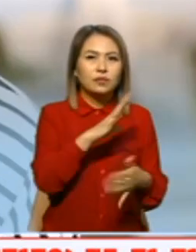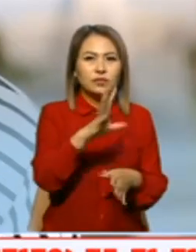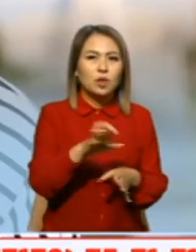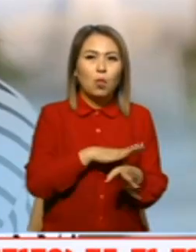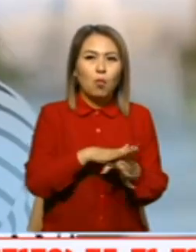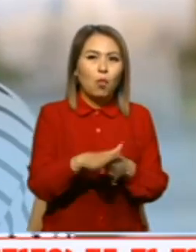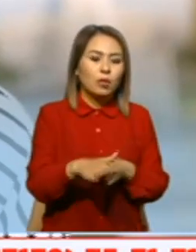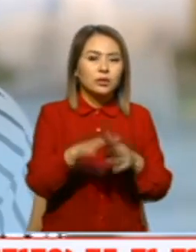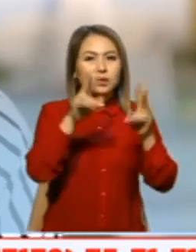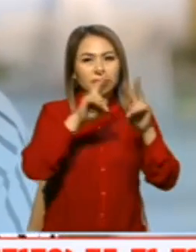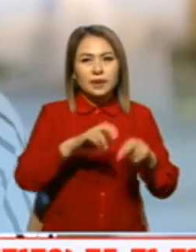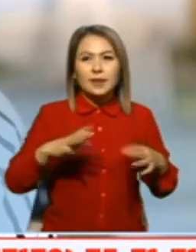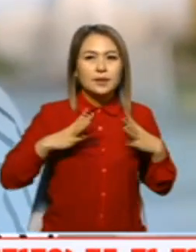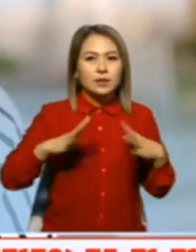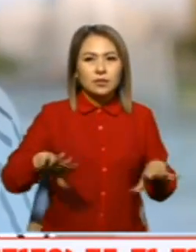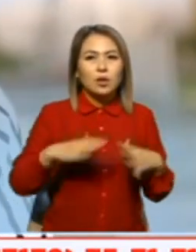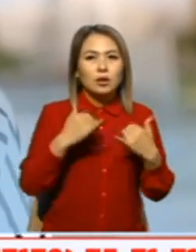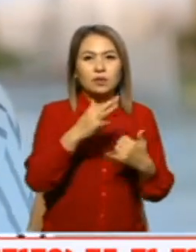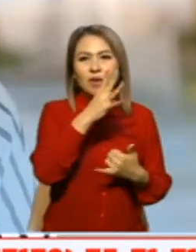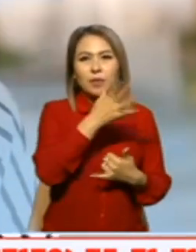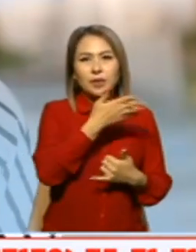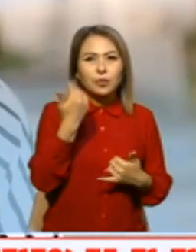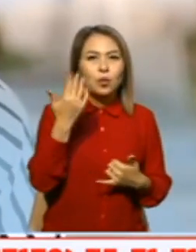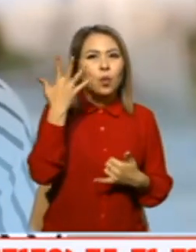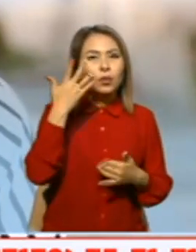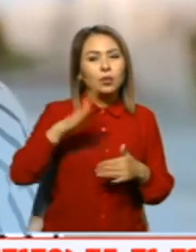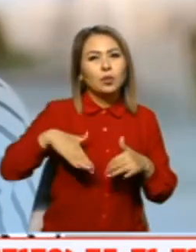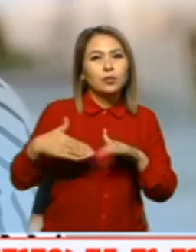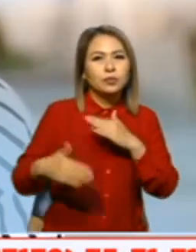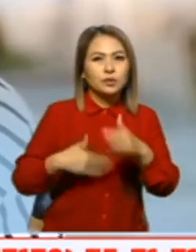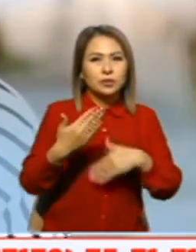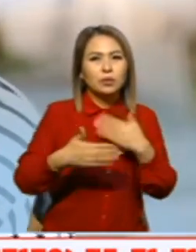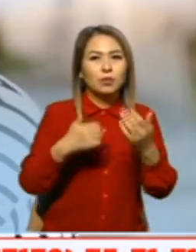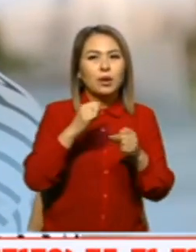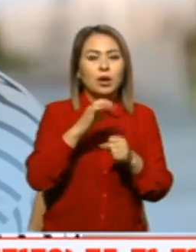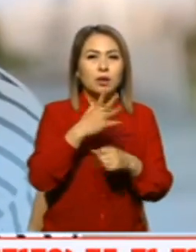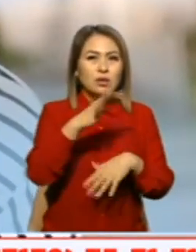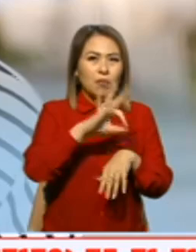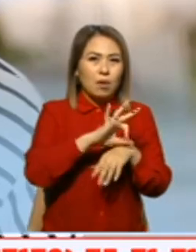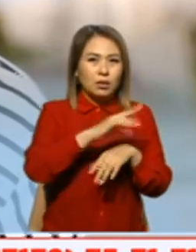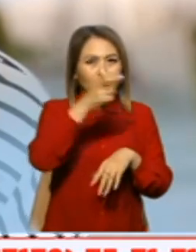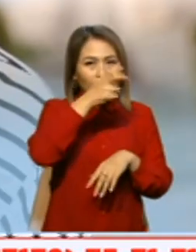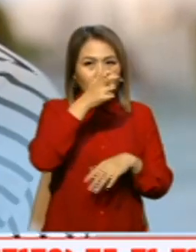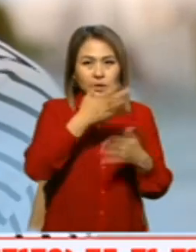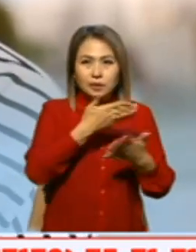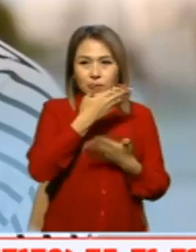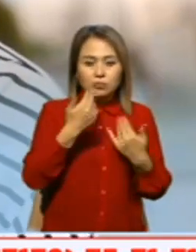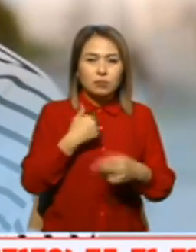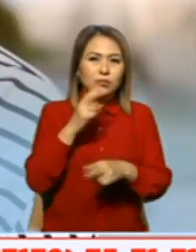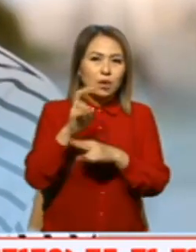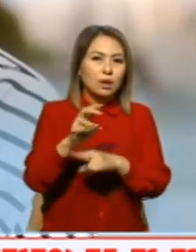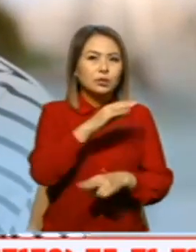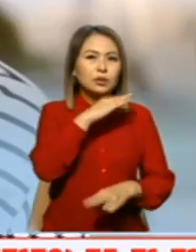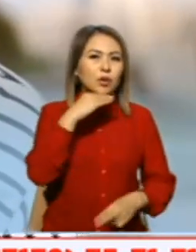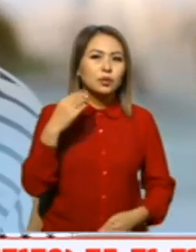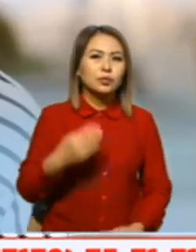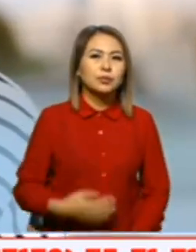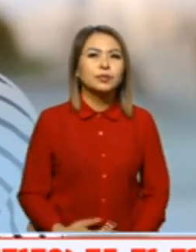жатыр. Енді құдай қаласа кейін өтемін ғой, жайдан жай бала ауырмаса, если честно, лишний раз бармаймын